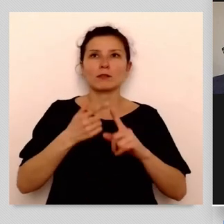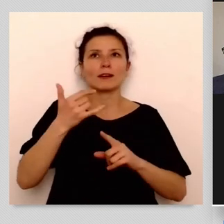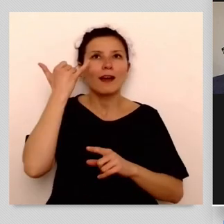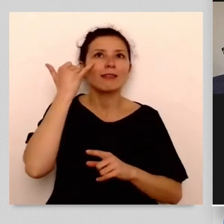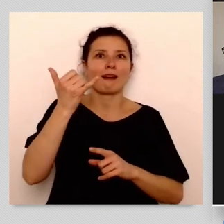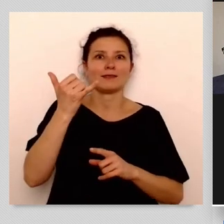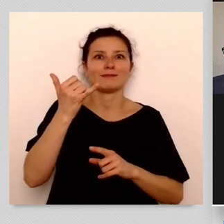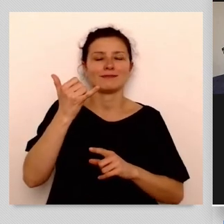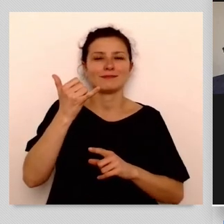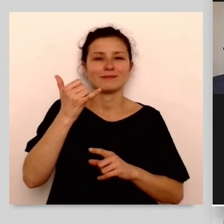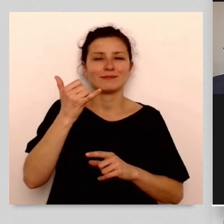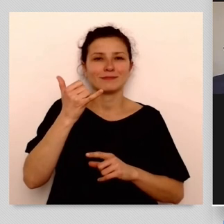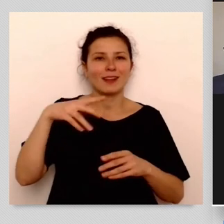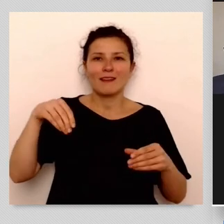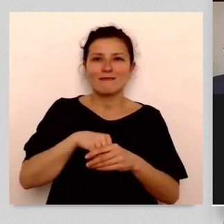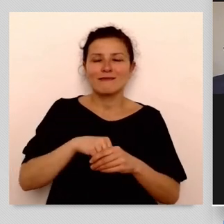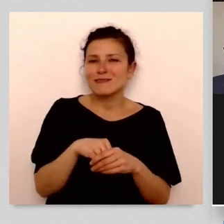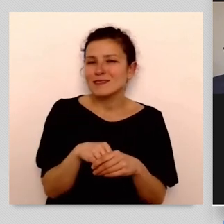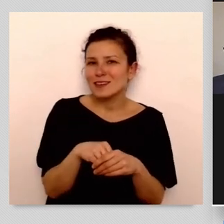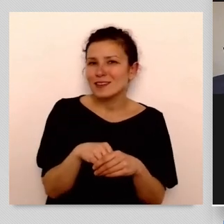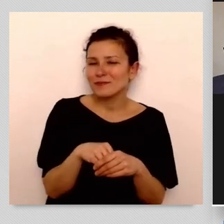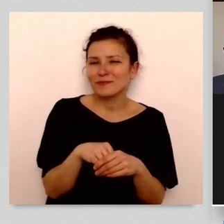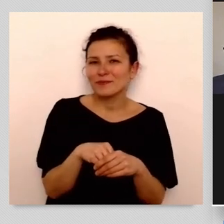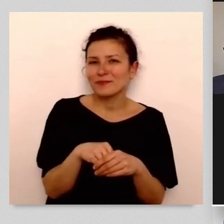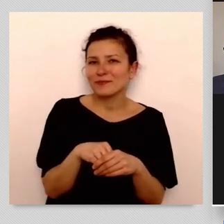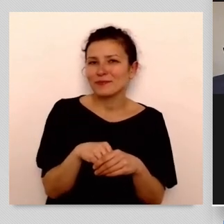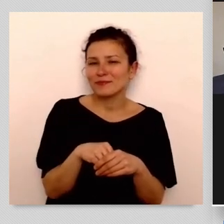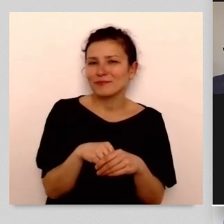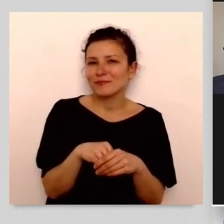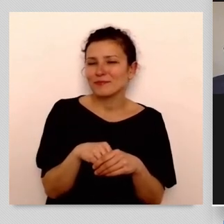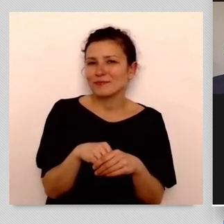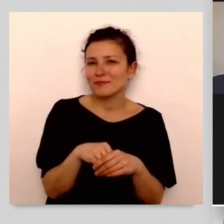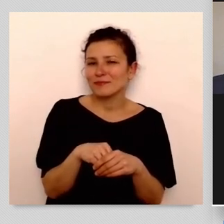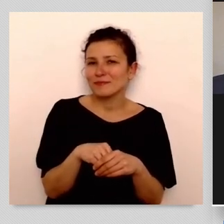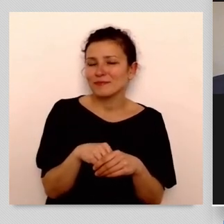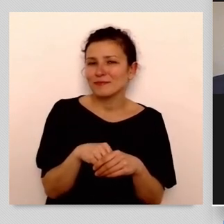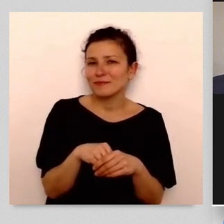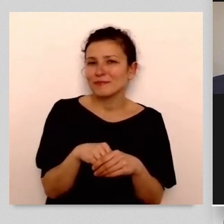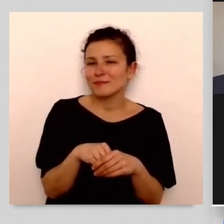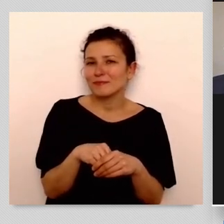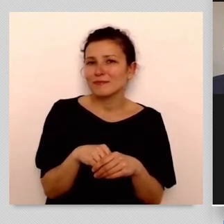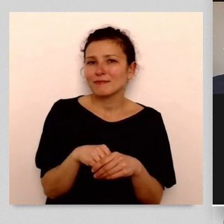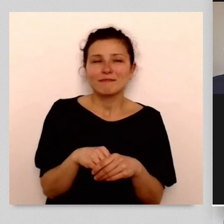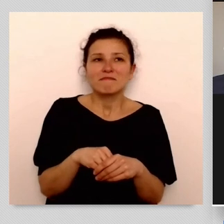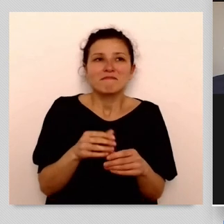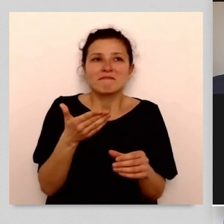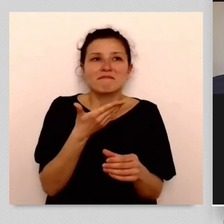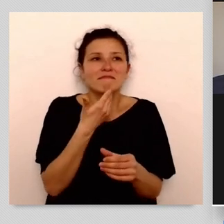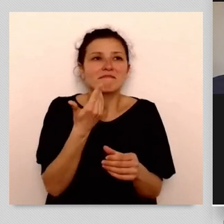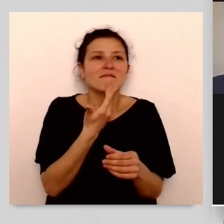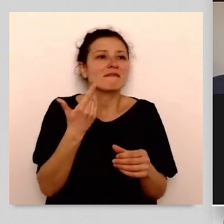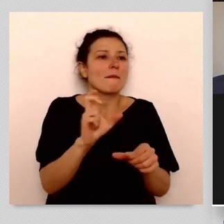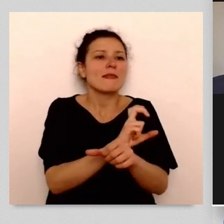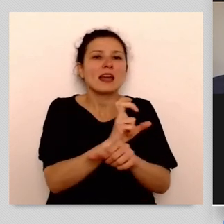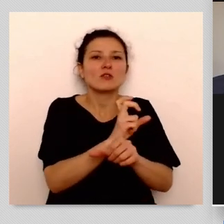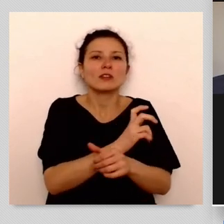którą nie toczą się, czy też nie są bardzo mocno, za którą nie idą technologie, które są technologiami